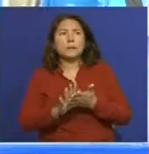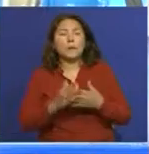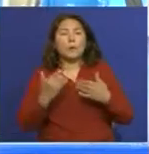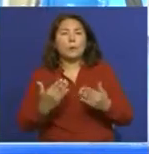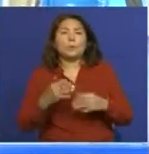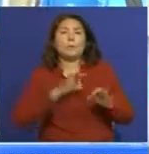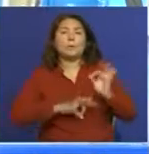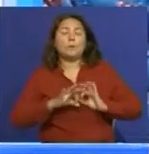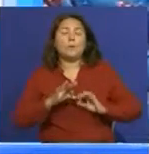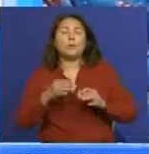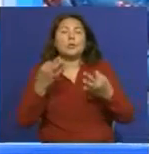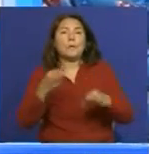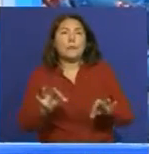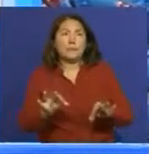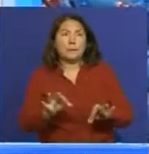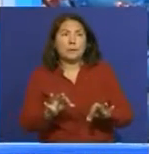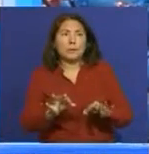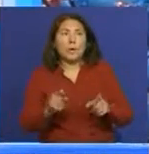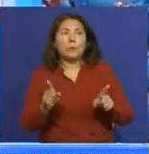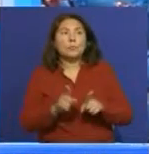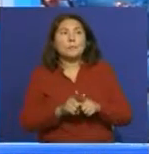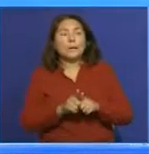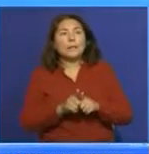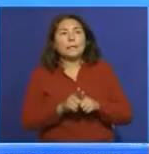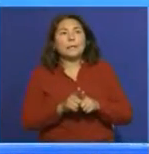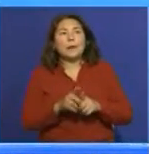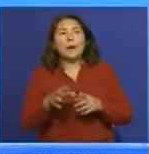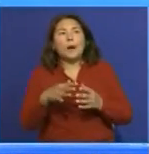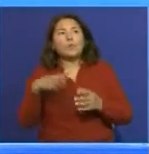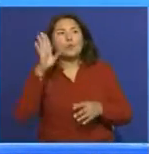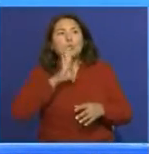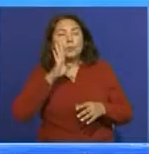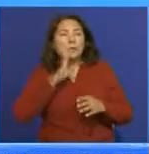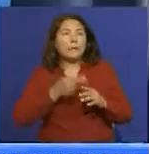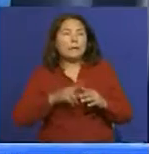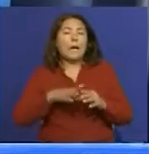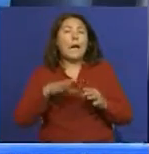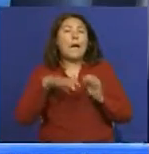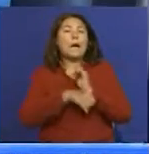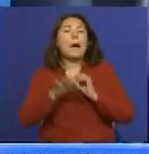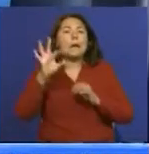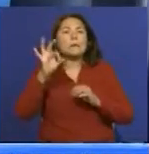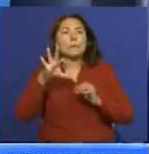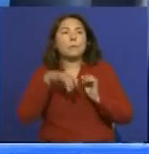әрі пайдалануға жіберіледі. Тәулігіне 30 мың текше метрге дейін ауыз су тазартатын қондырғы қазан айының басында